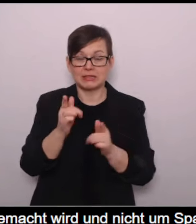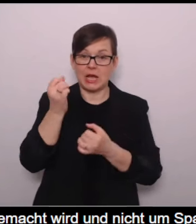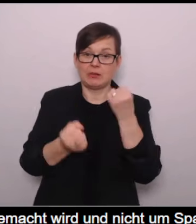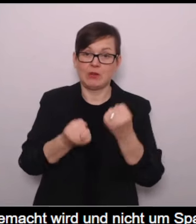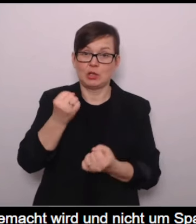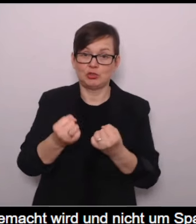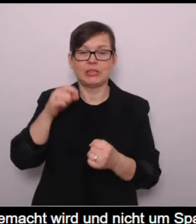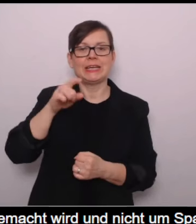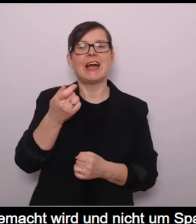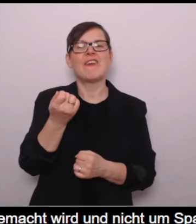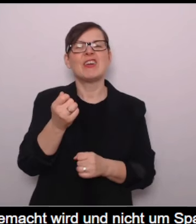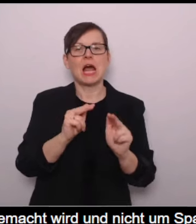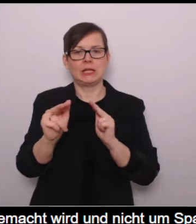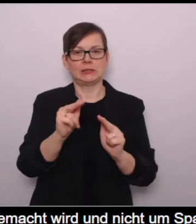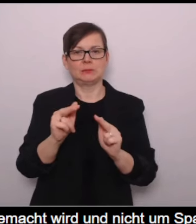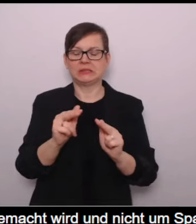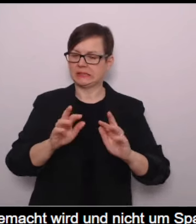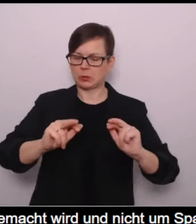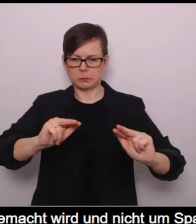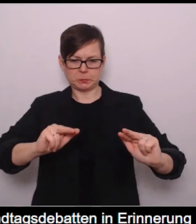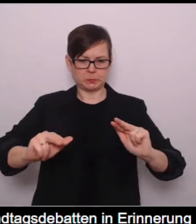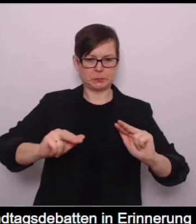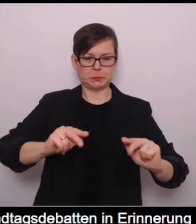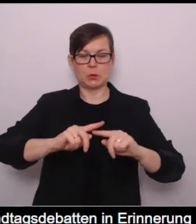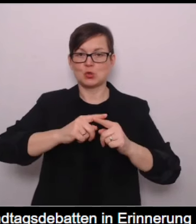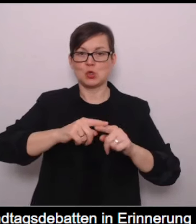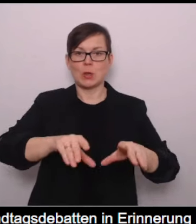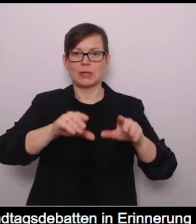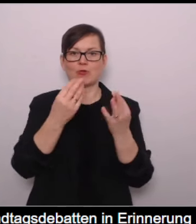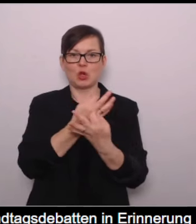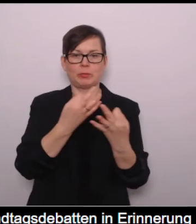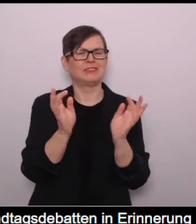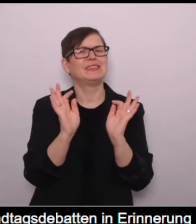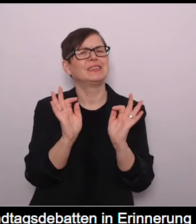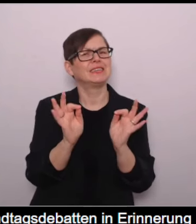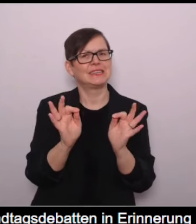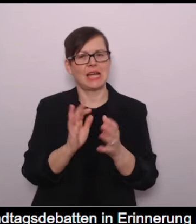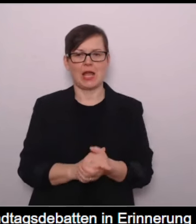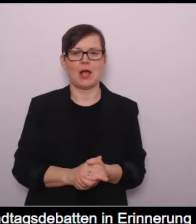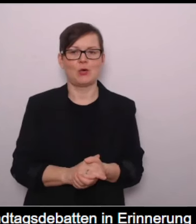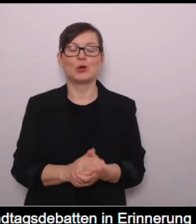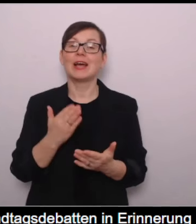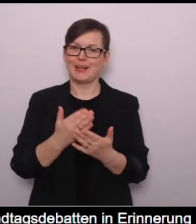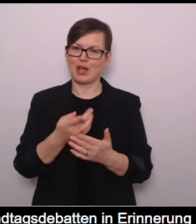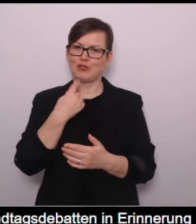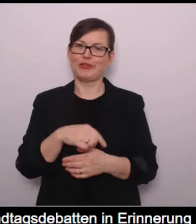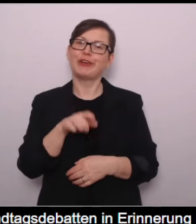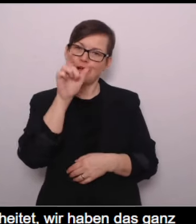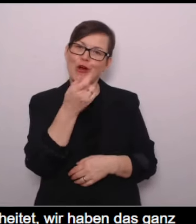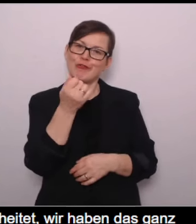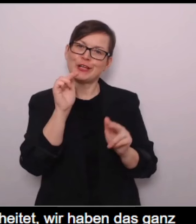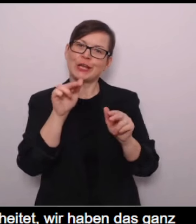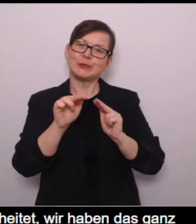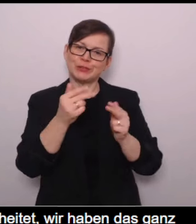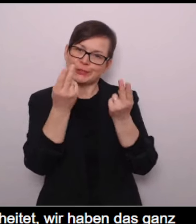Entwicklung zu kommen wie in Berlin. Damals in den Zeiten höchster Not hat der Finanzminister da den Haushalt gut bewirtschaftet und